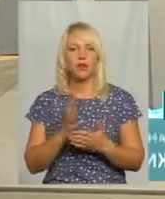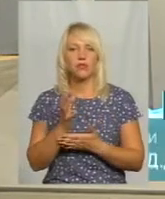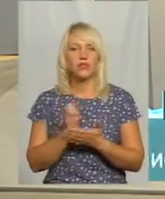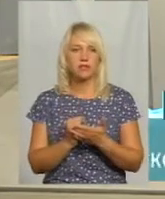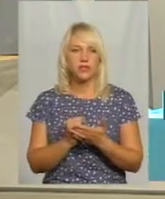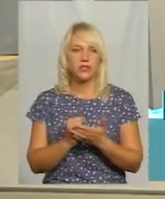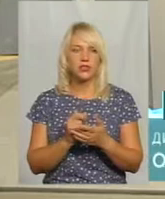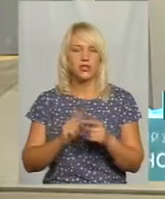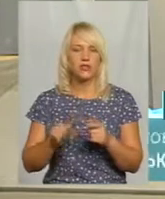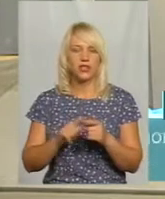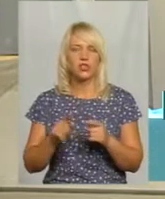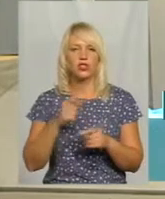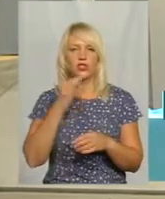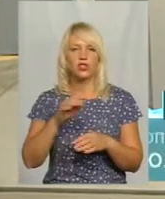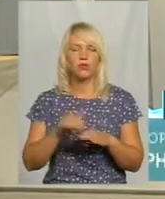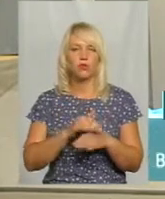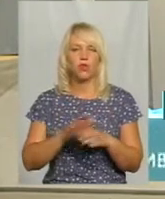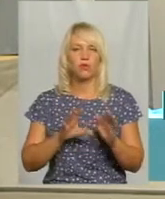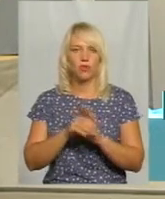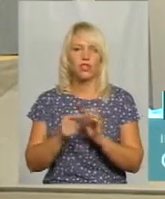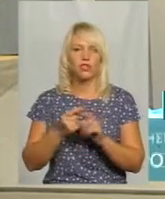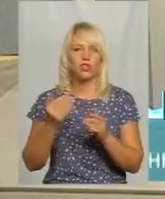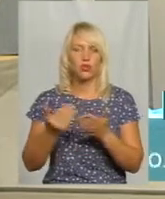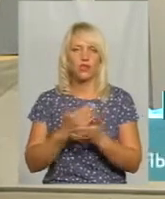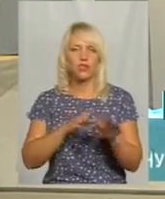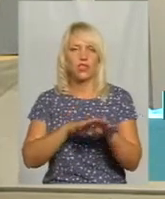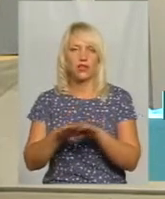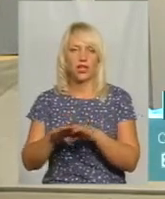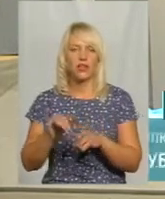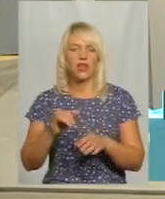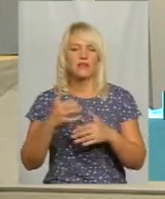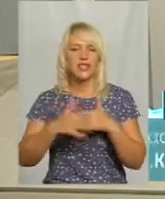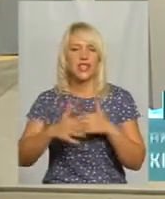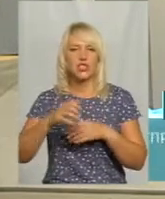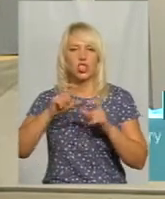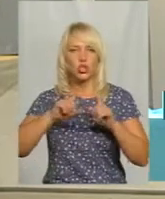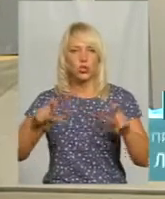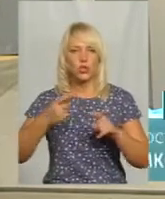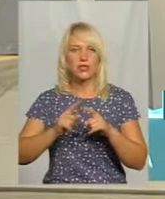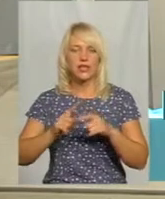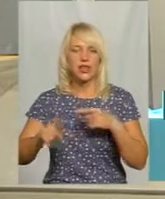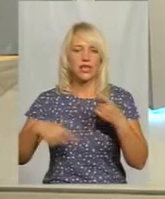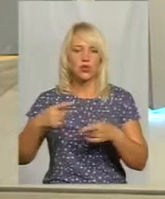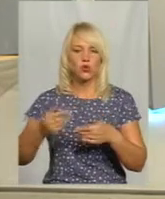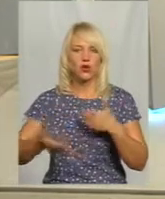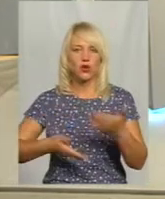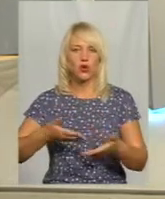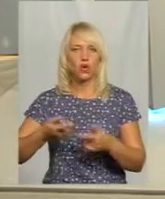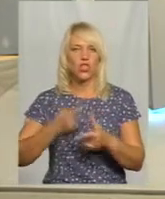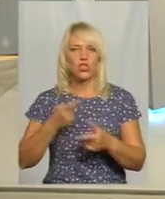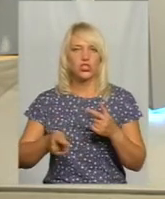швиденько. Скажіть, будь ласка, от впровадження цих нових стандартів у середній школі – це наступний крок, чи